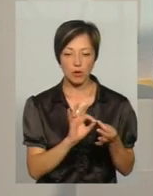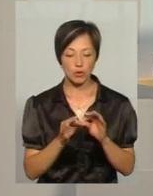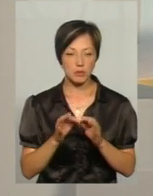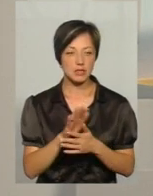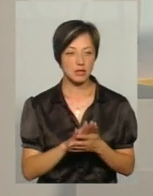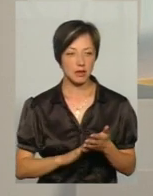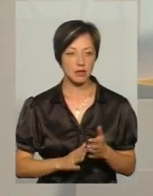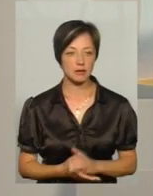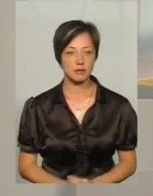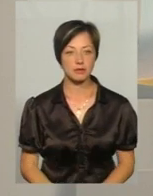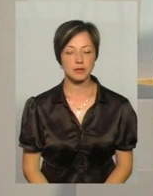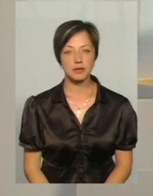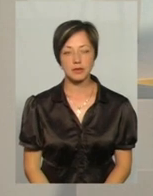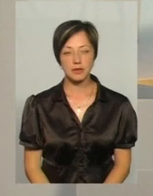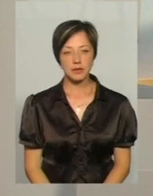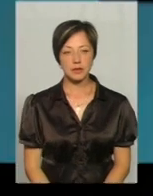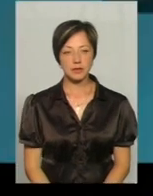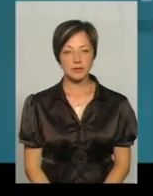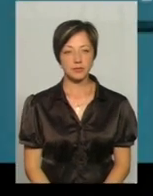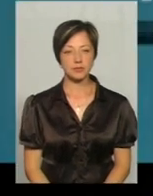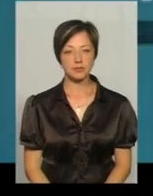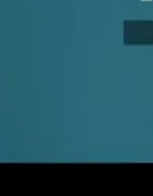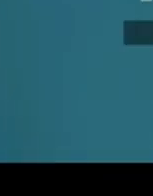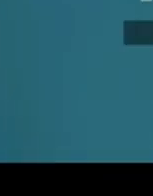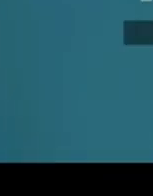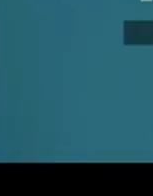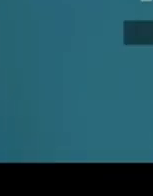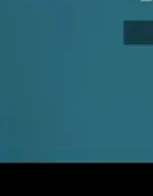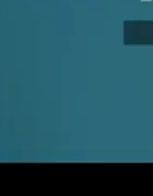у сюжеті Наталки Сідової прошу переглянути.